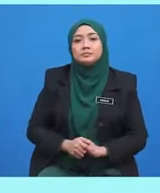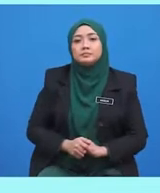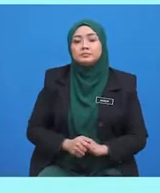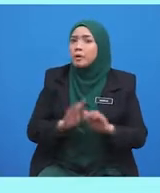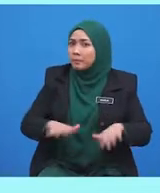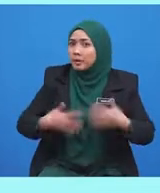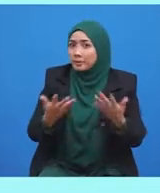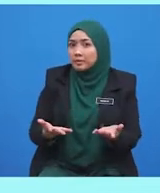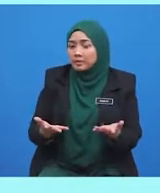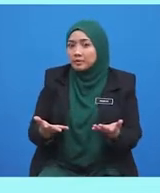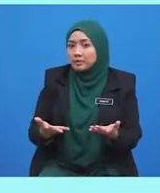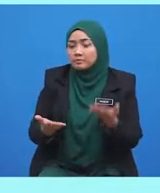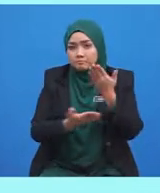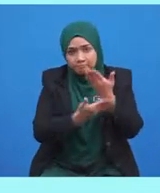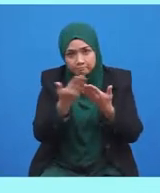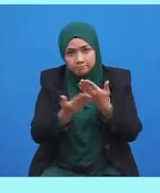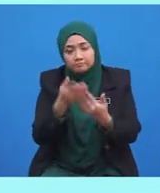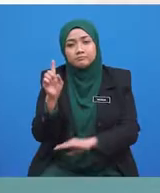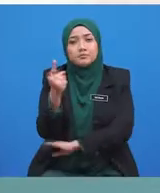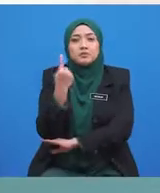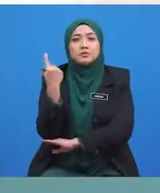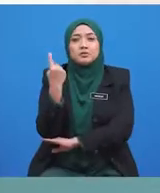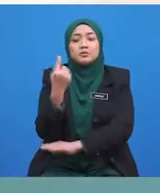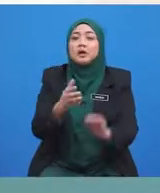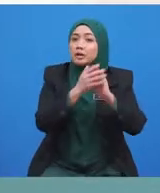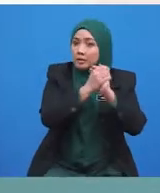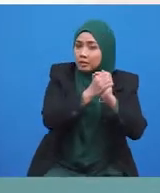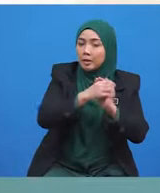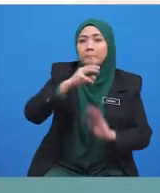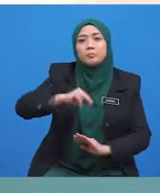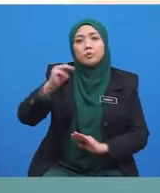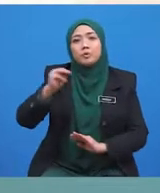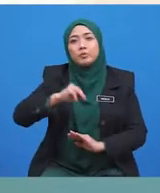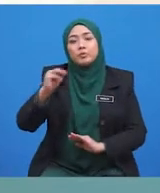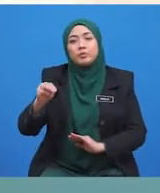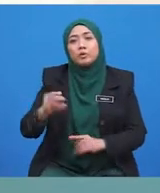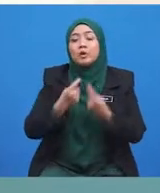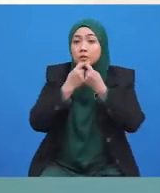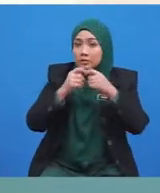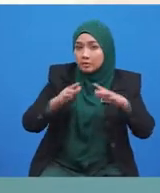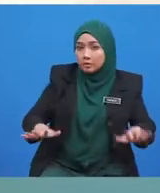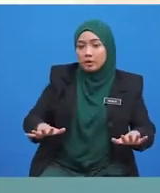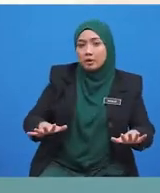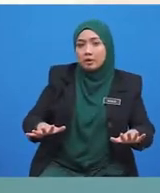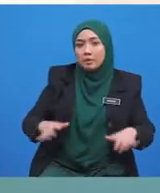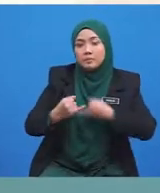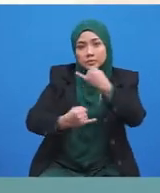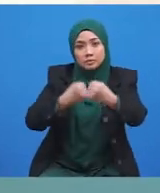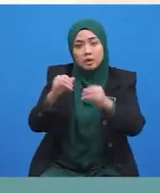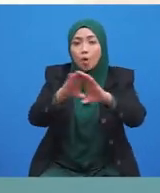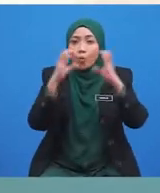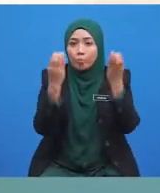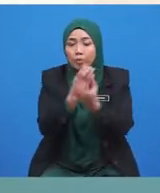Bagaimana? Senang kan? Tahniah murid-murid telah berjaya mengumpul